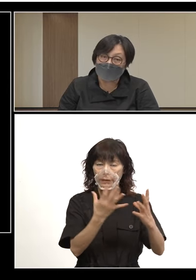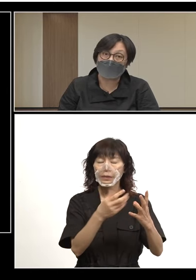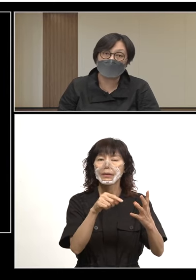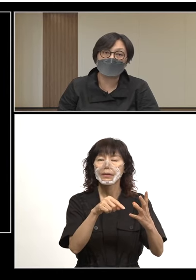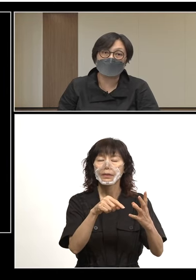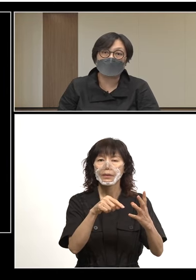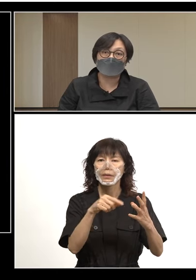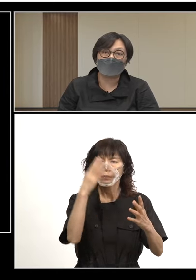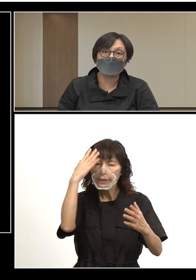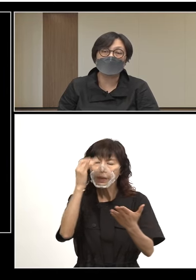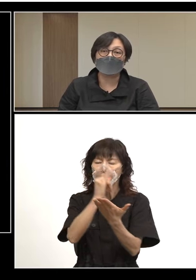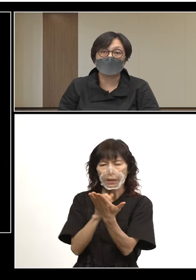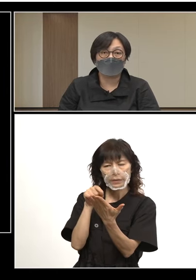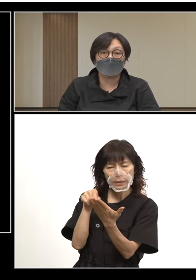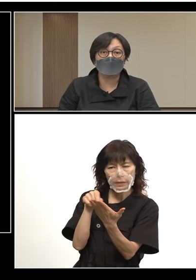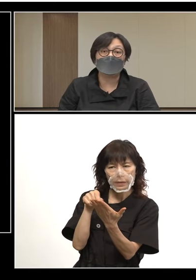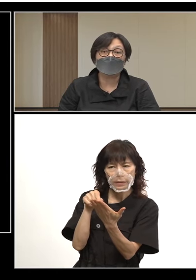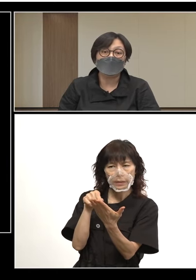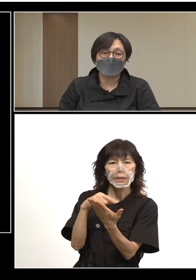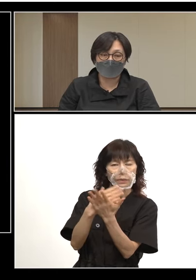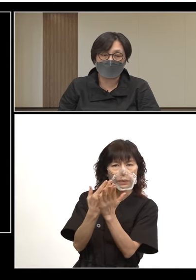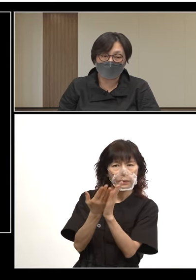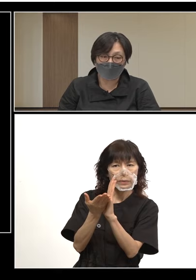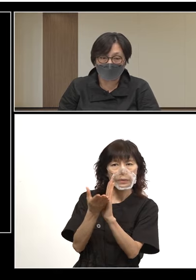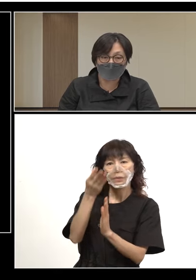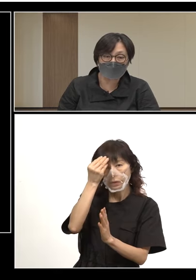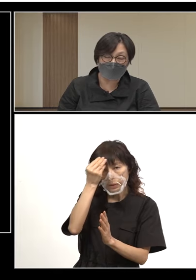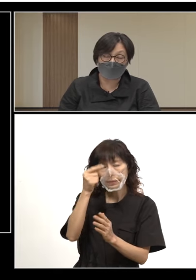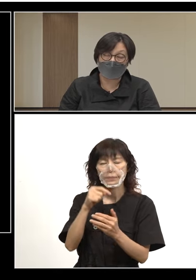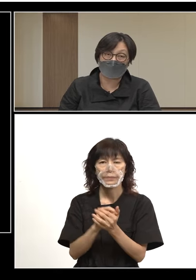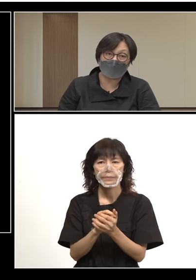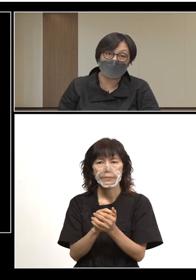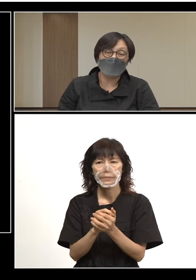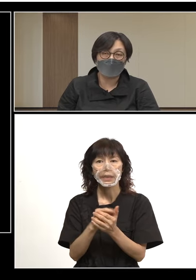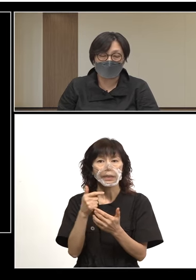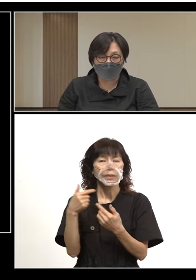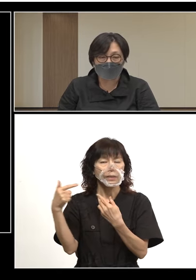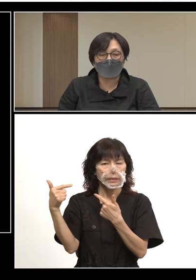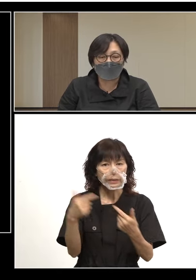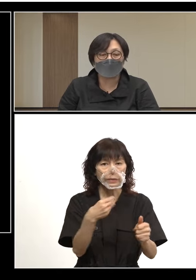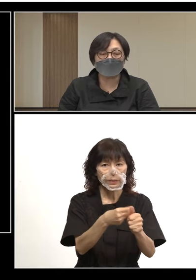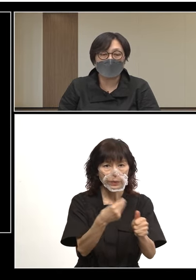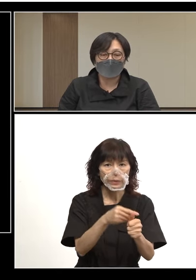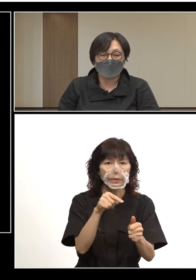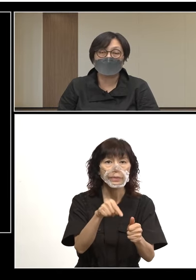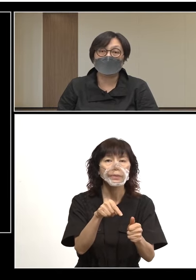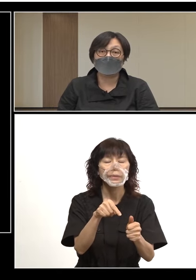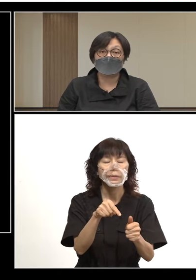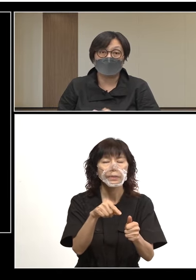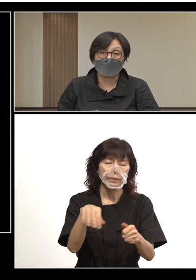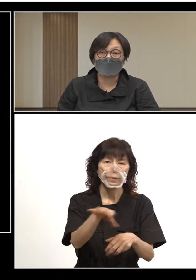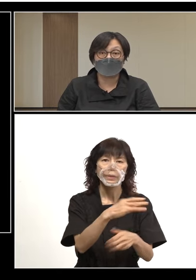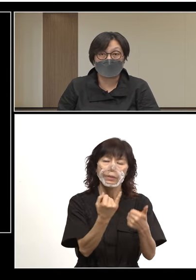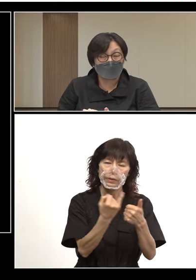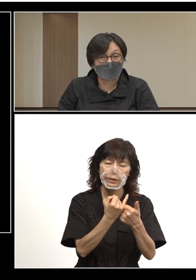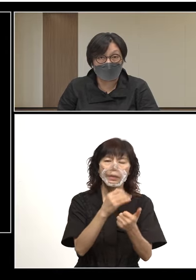理解藝術入面當中一啲唔同嘅部分啦，而通過呢一種持續嘅計劃咧，讓佢哋可以有機會